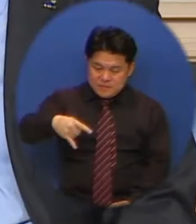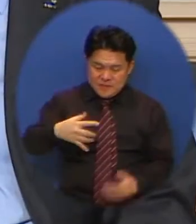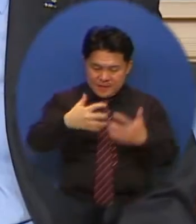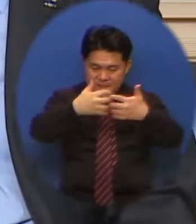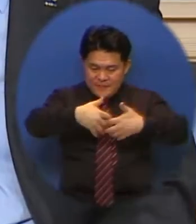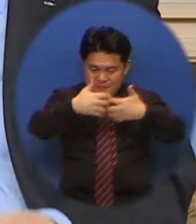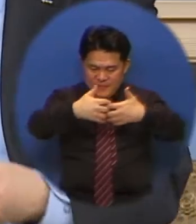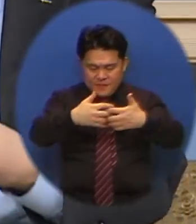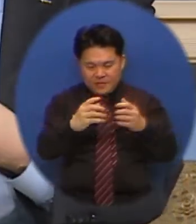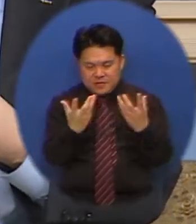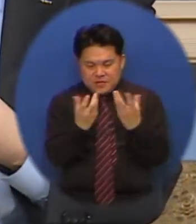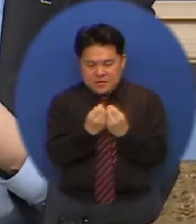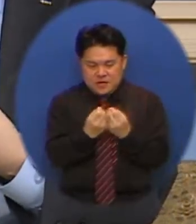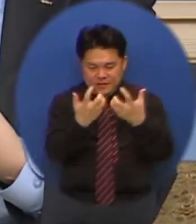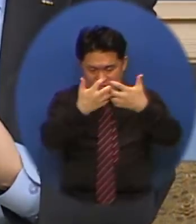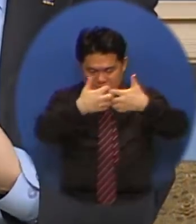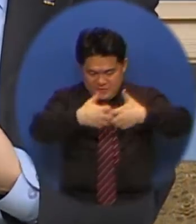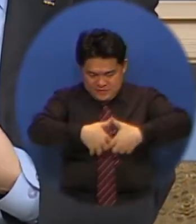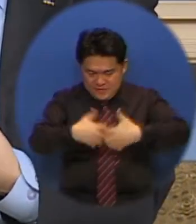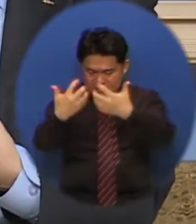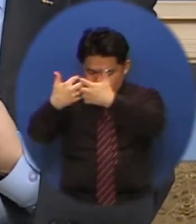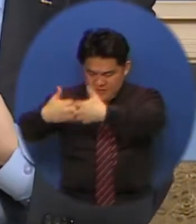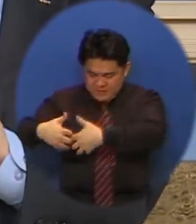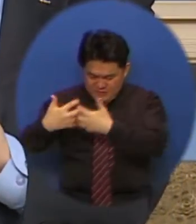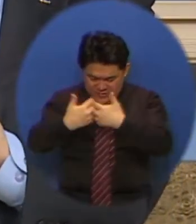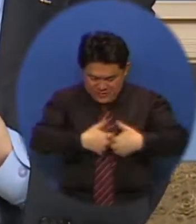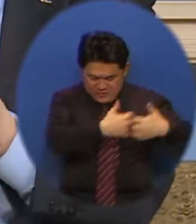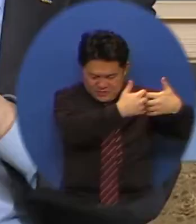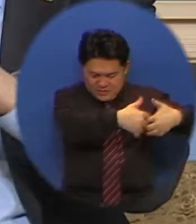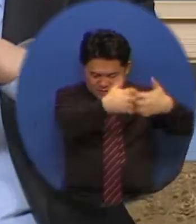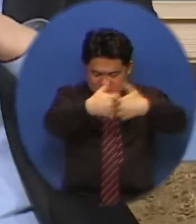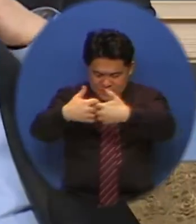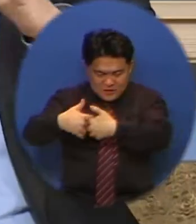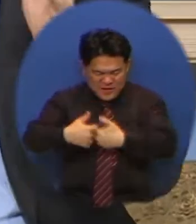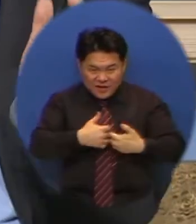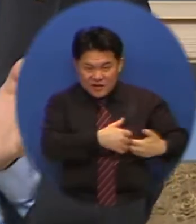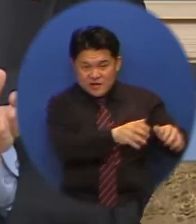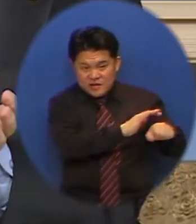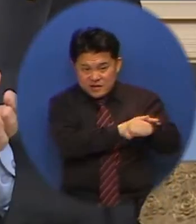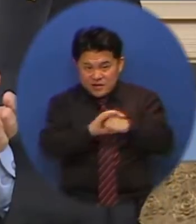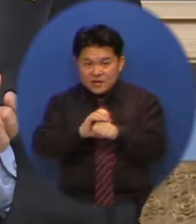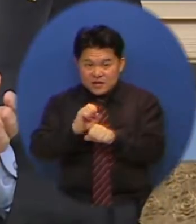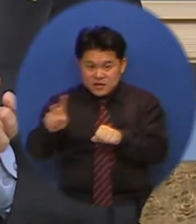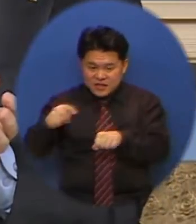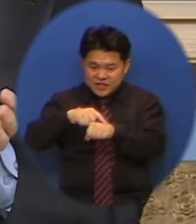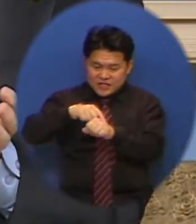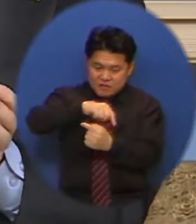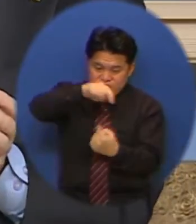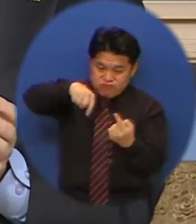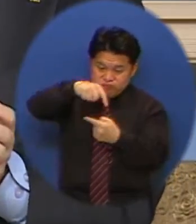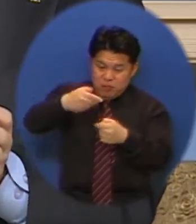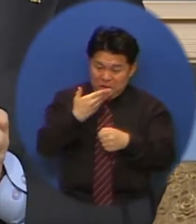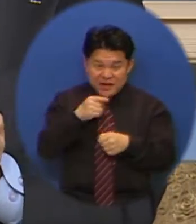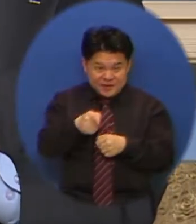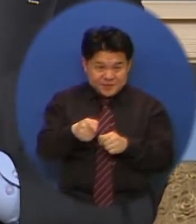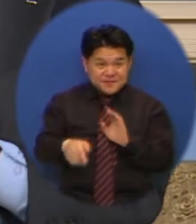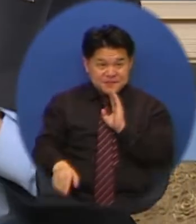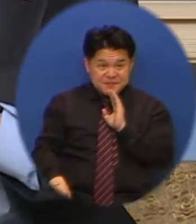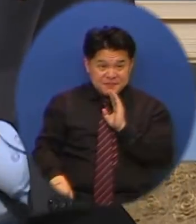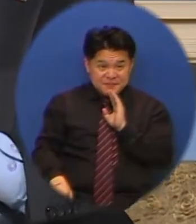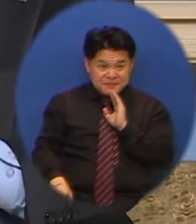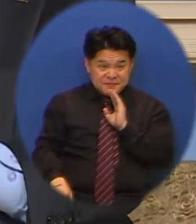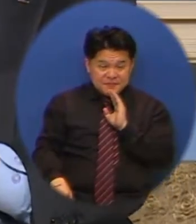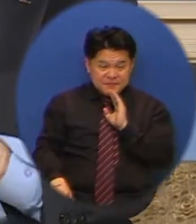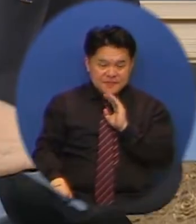톱니바퀴의 모양처럼 딱딱 맞아 연결이 돼야죠. 네. 연결이 돼야지 전체 시계가 작동을 하거든요. 네. 분침